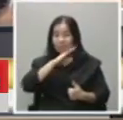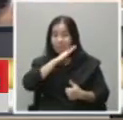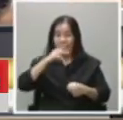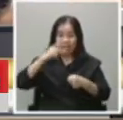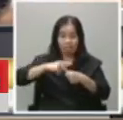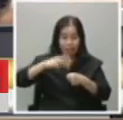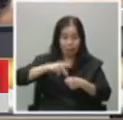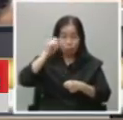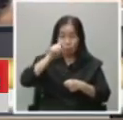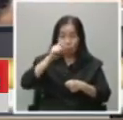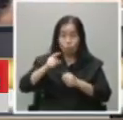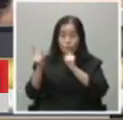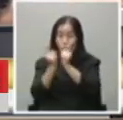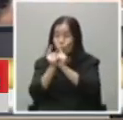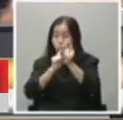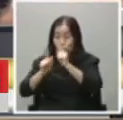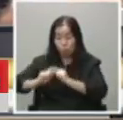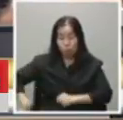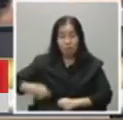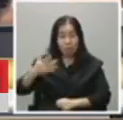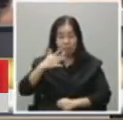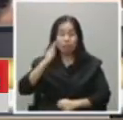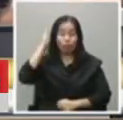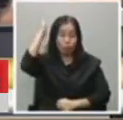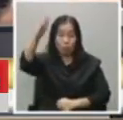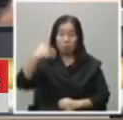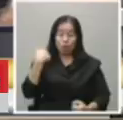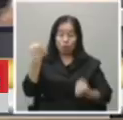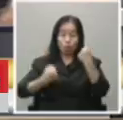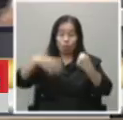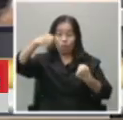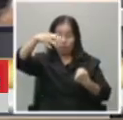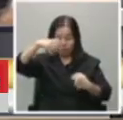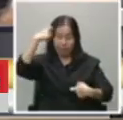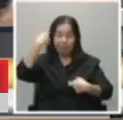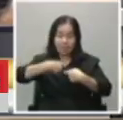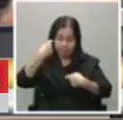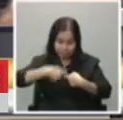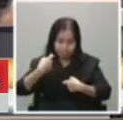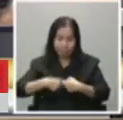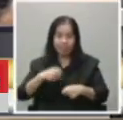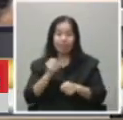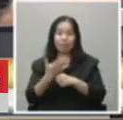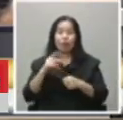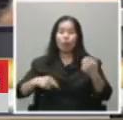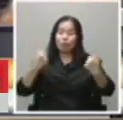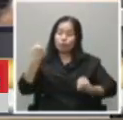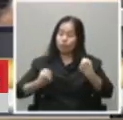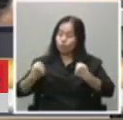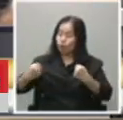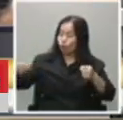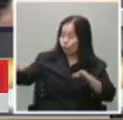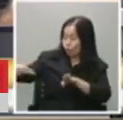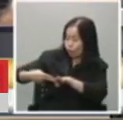เนี่ยอนาคตเขาเลิกใช้เขาไปใช้รถไฟฟ้าเดี๋ยวนี้เพียว EV ทั้งคันเลยนะครับเสียบปลั๊กวิ่งได้300กิโล